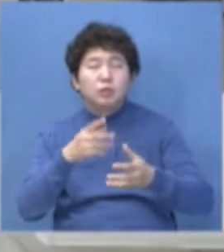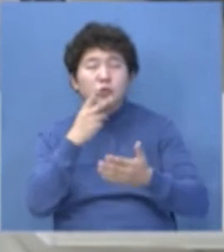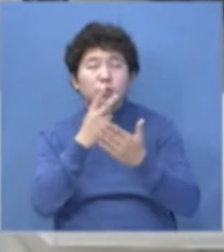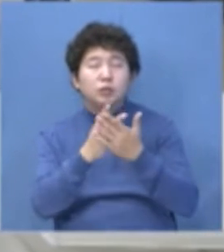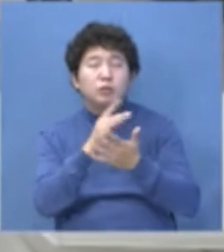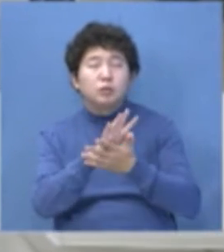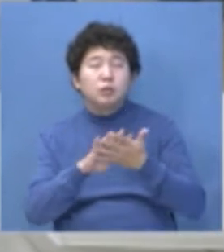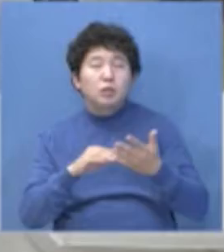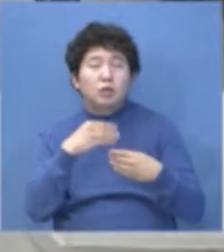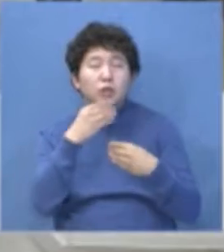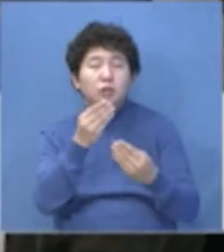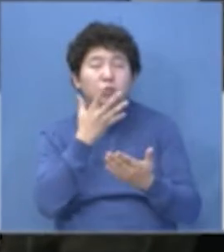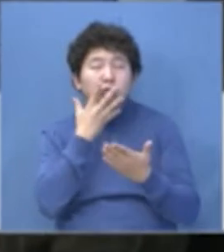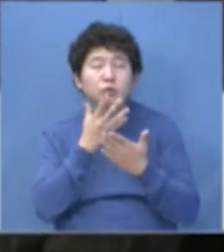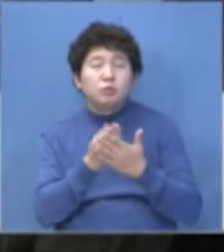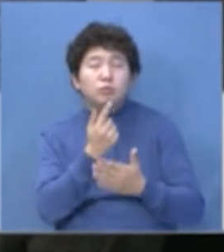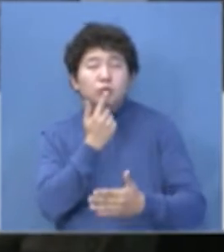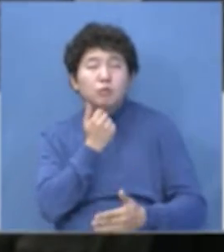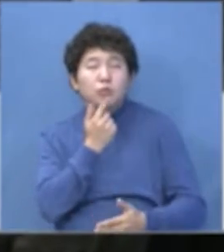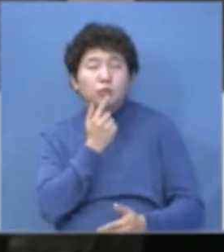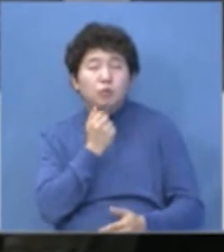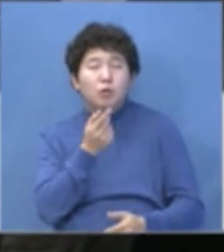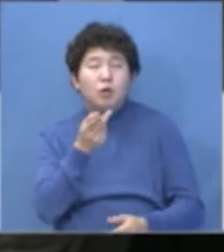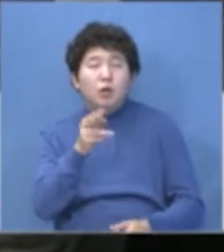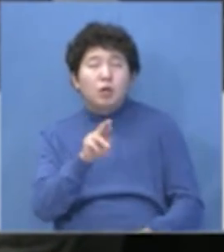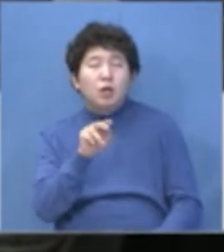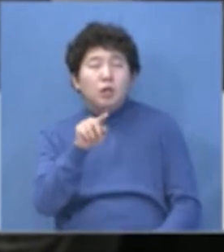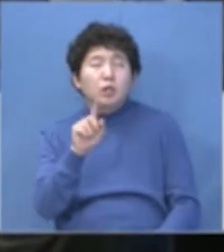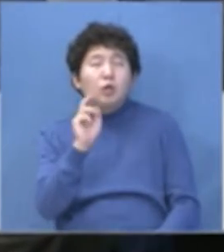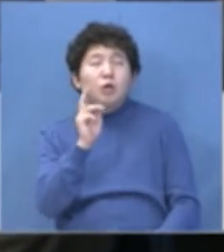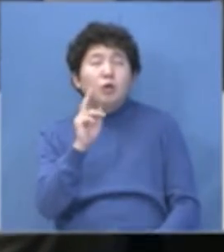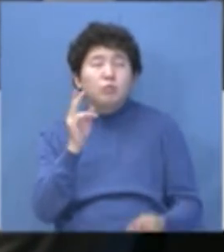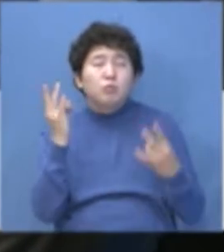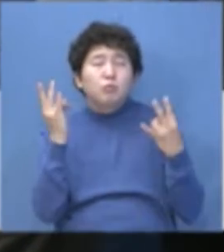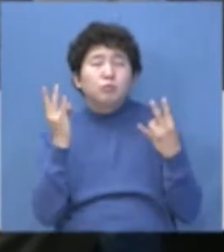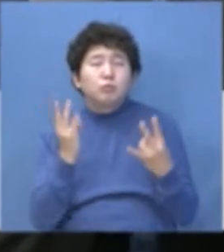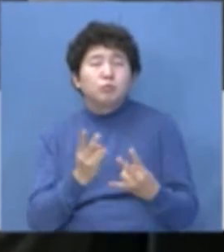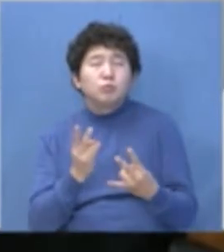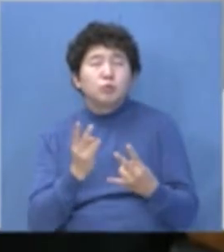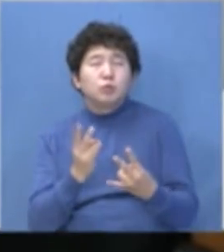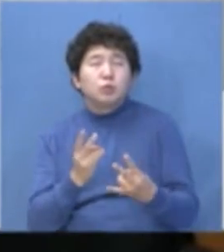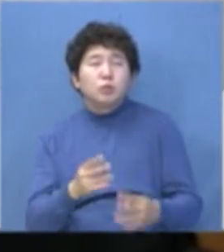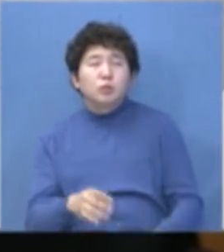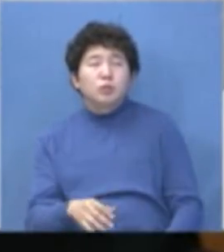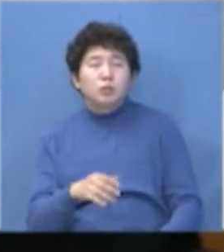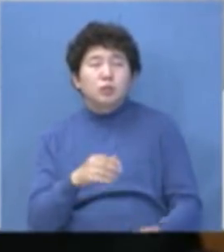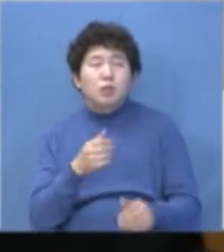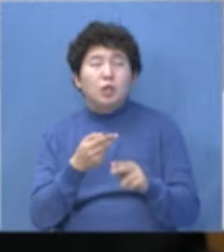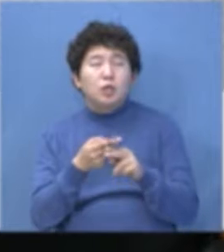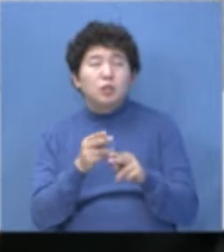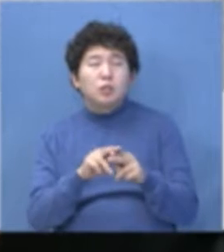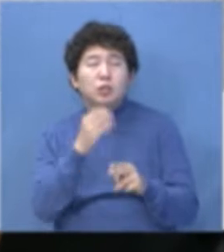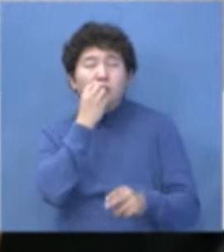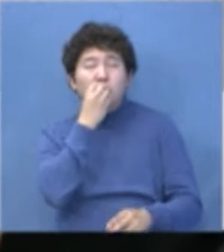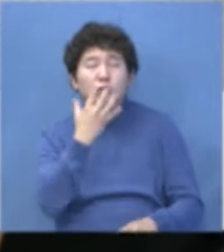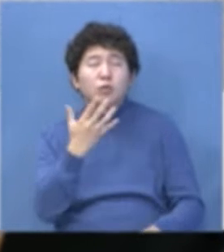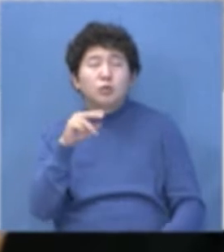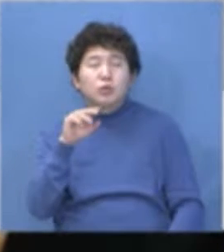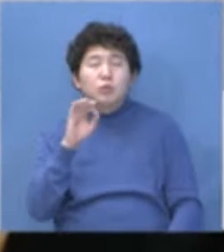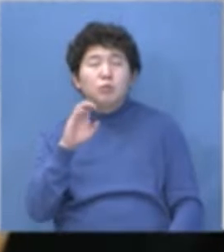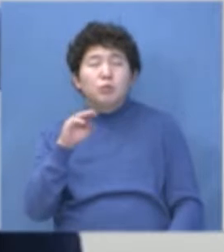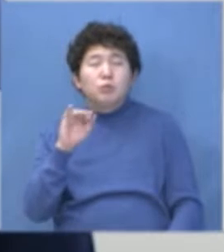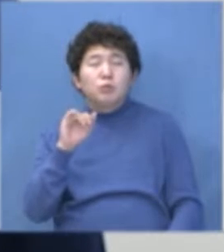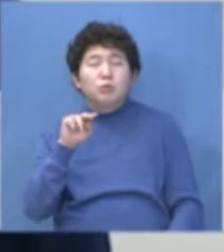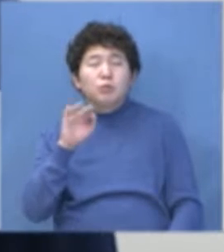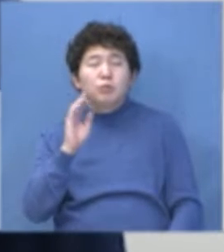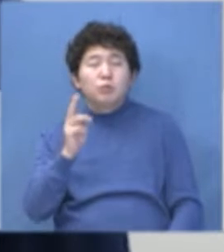Отдать собственную кровь ради тех, кому она жизненно необходима – это значимый поступок. И каждый может вложить частичку себя в общее большое